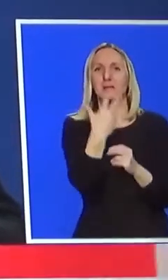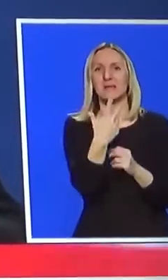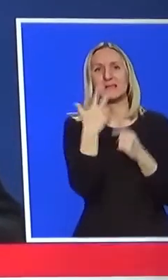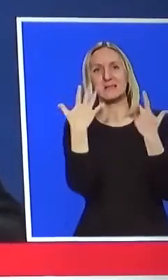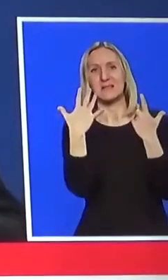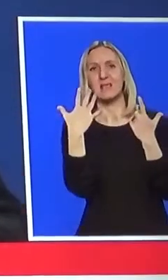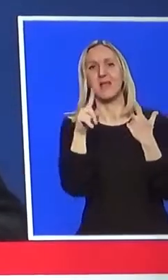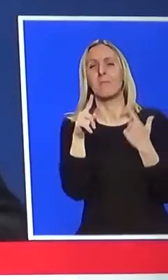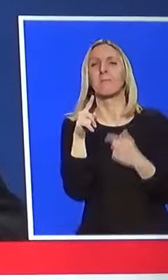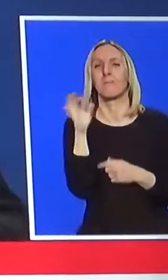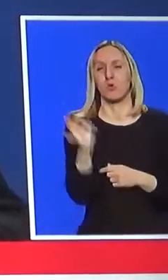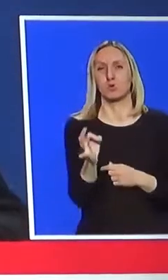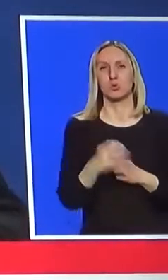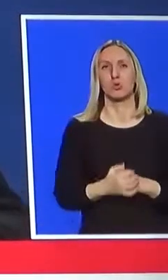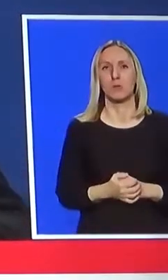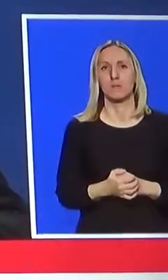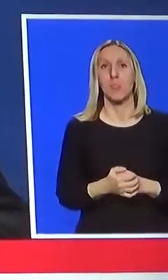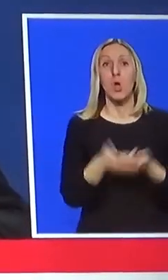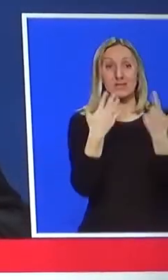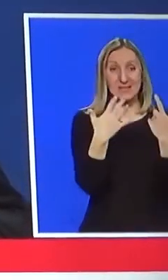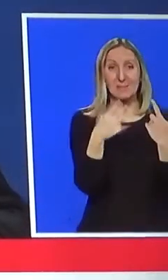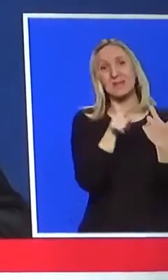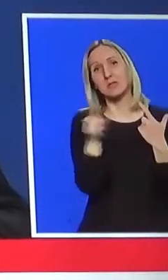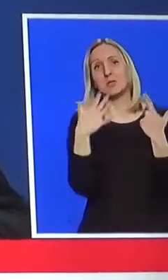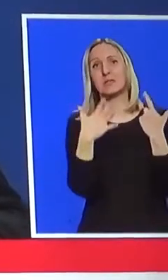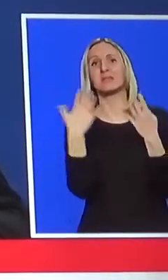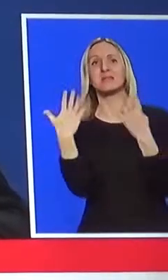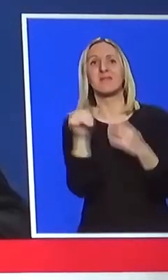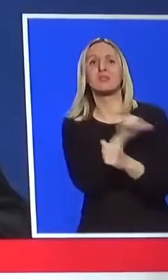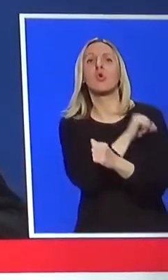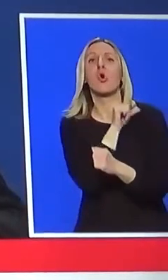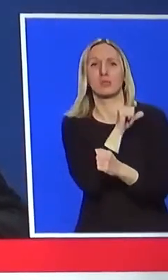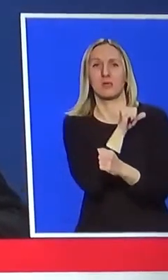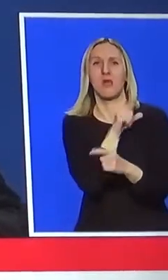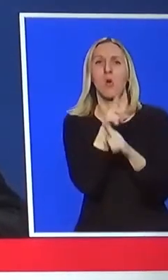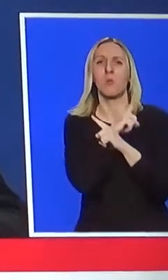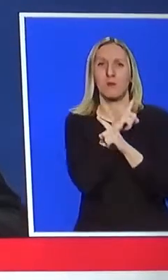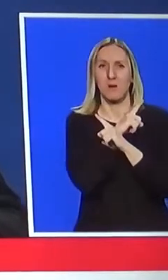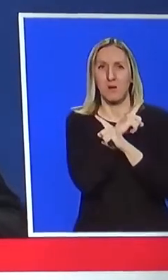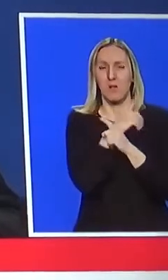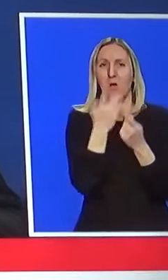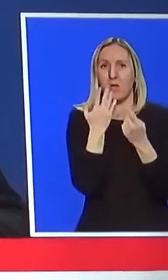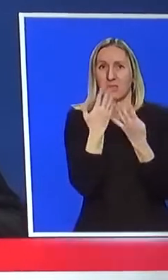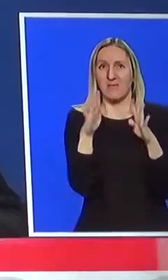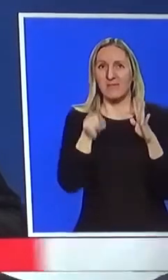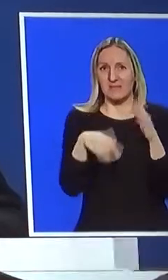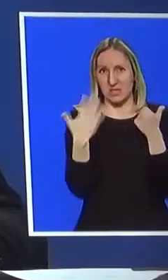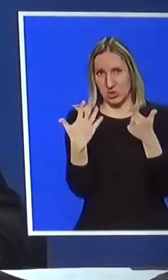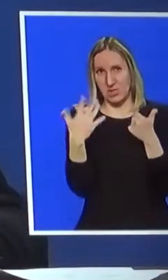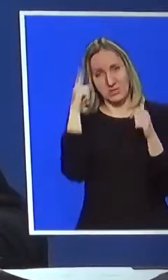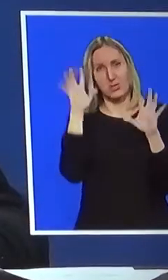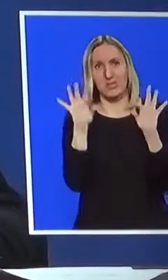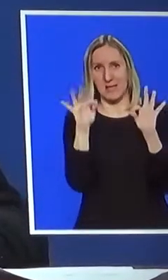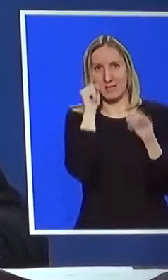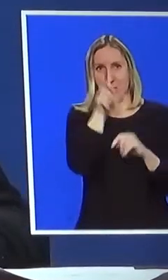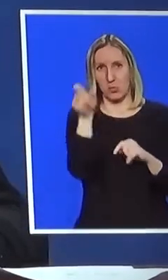37,25%. Zatim od 70 do 79 godina, to je 19,6%, to je 10